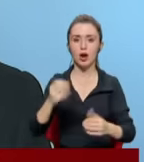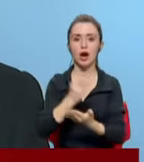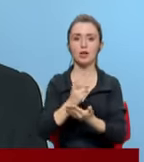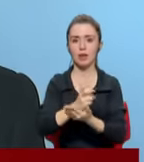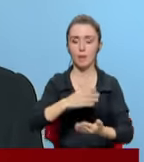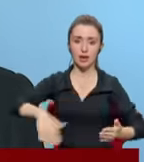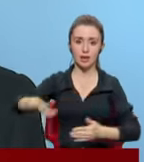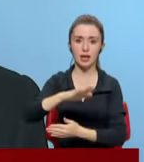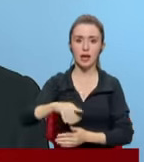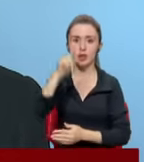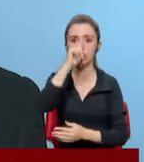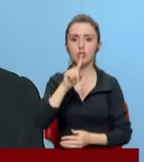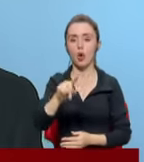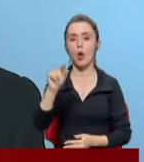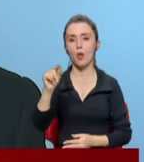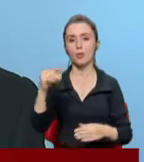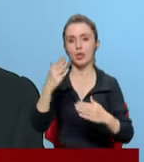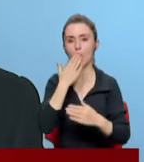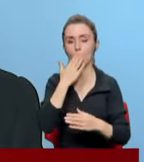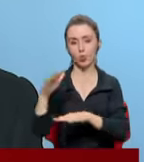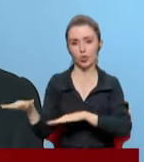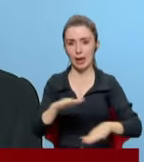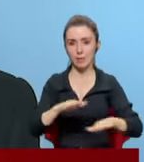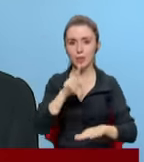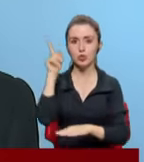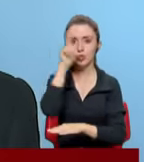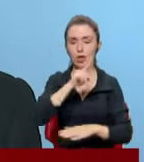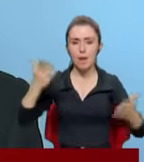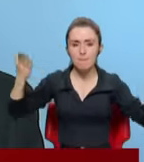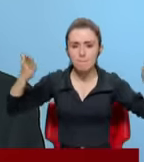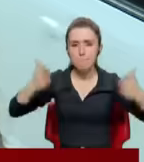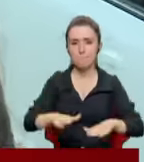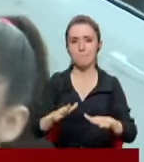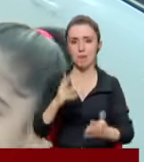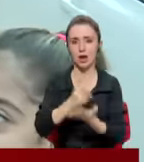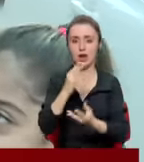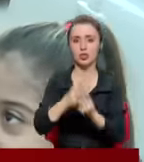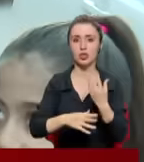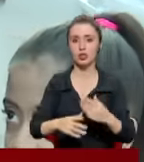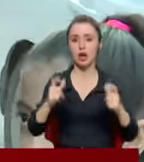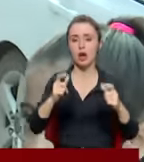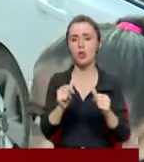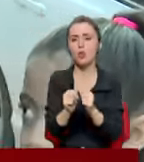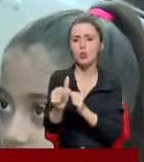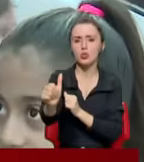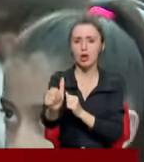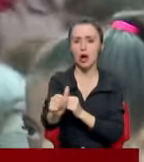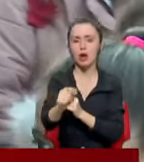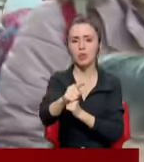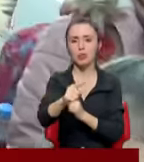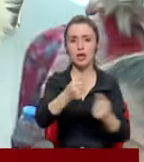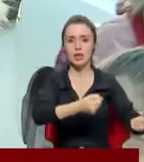genelinde 111 Okulumuz depremden yık karar çıkmıştır yerimiz çok uzak 400'ün orada